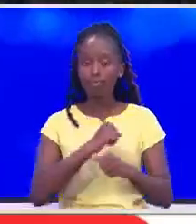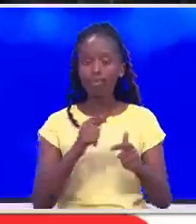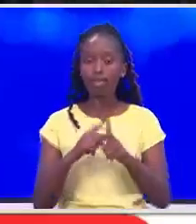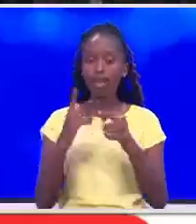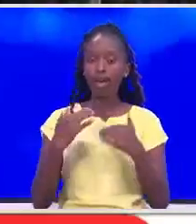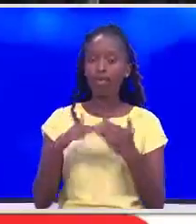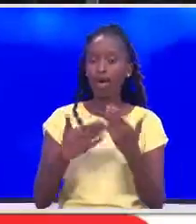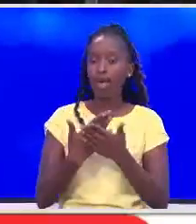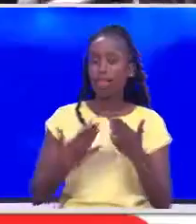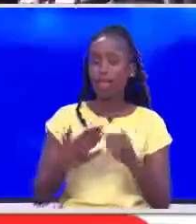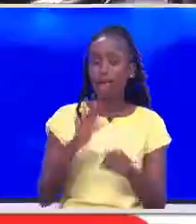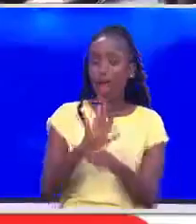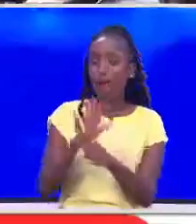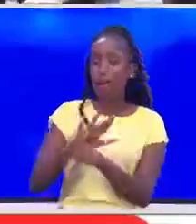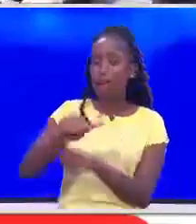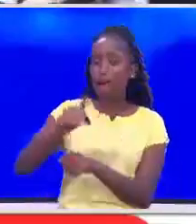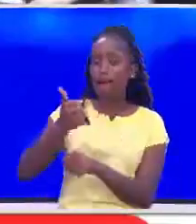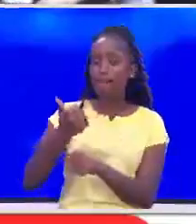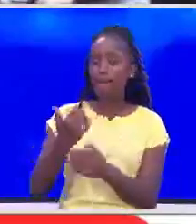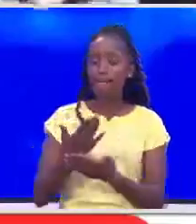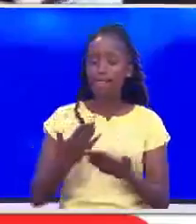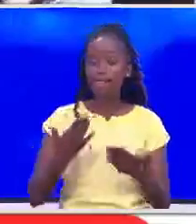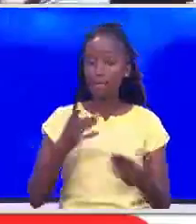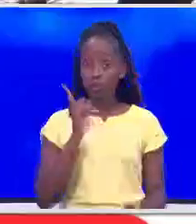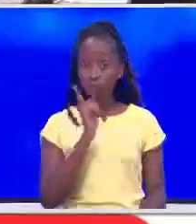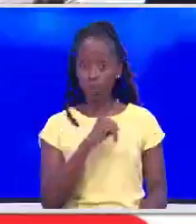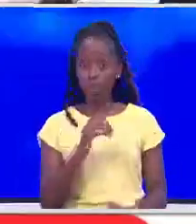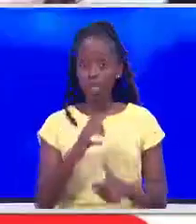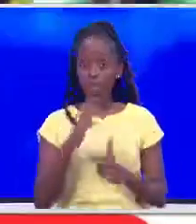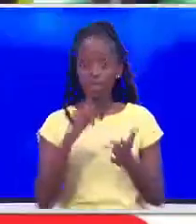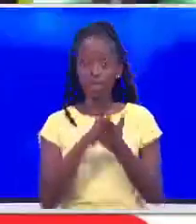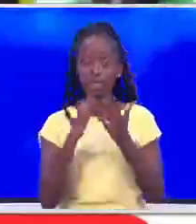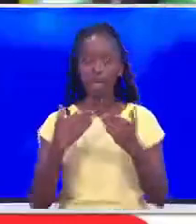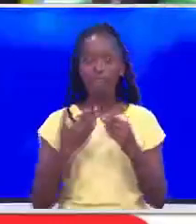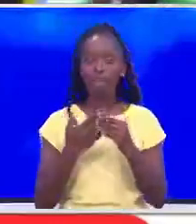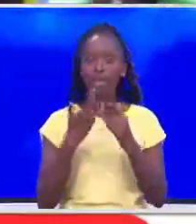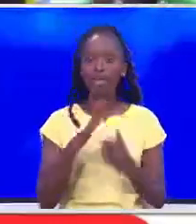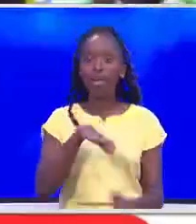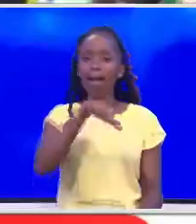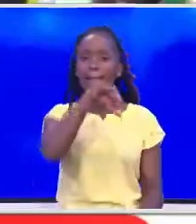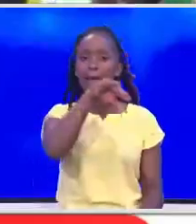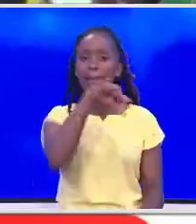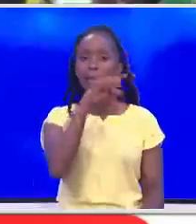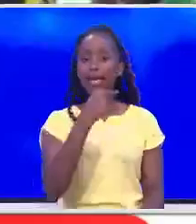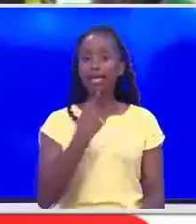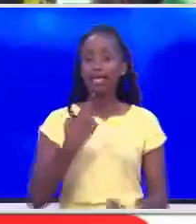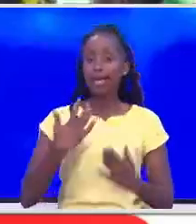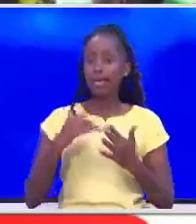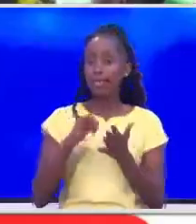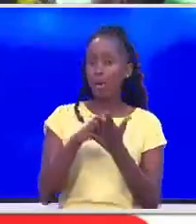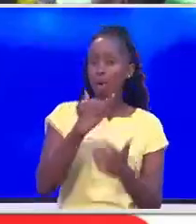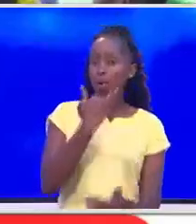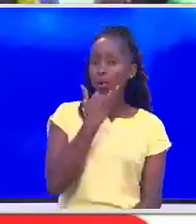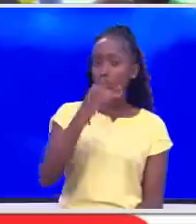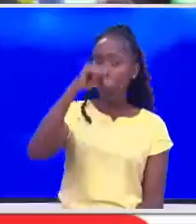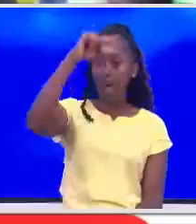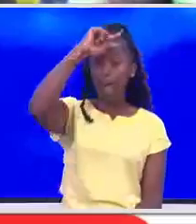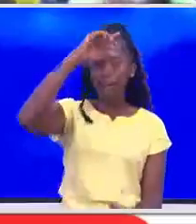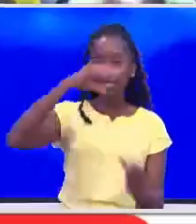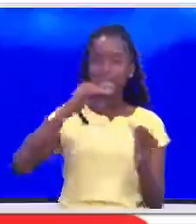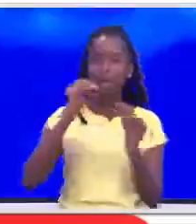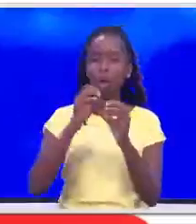mwa mashtaka mengine. Hata hivyo, kinara wa Azimio Raila Odinga ameikashifu serikali kwa kuchukua muda